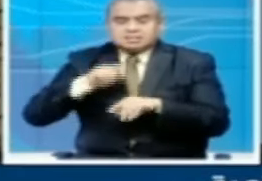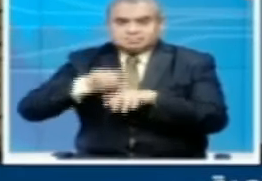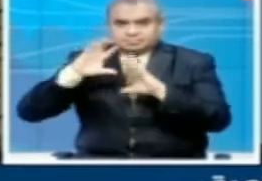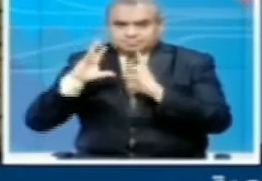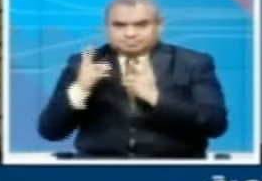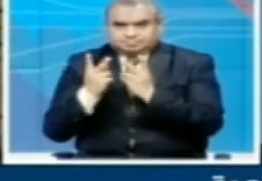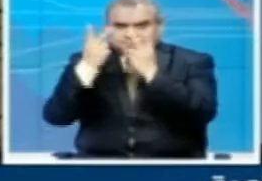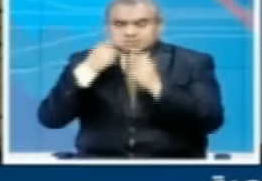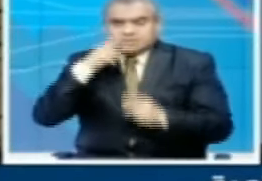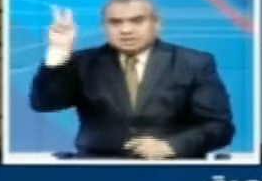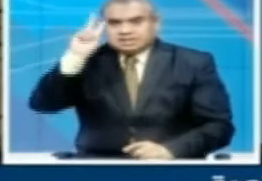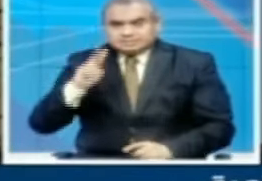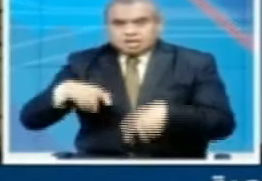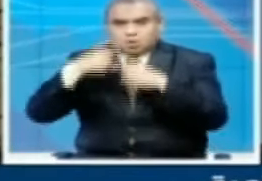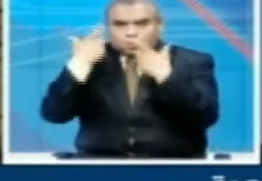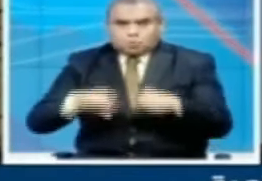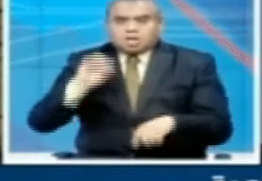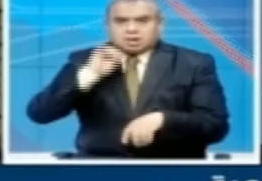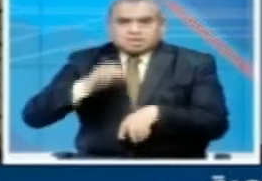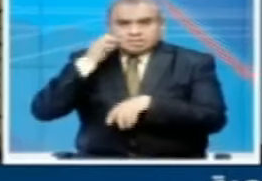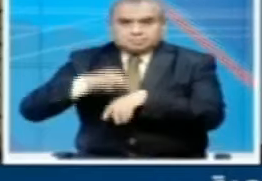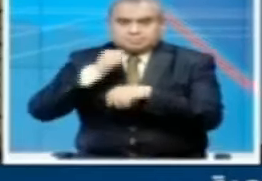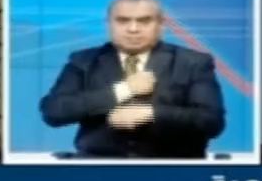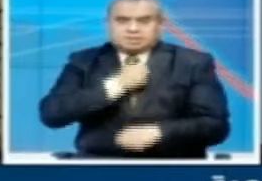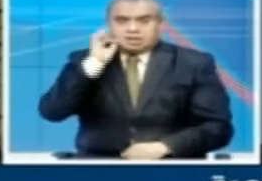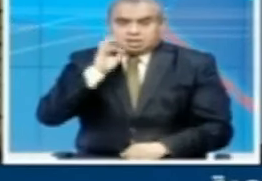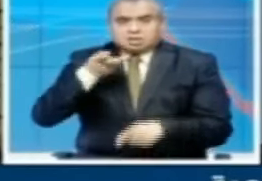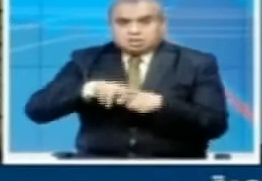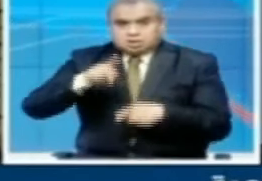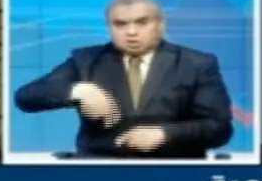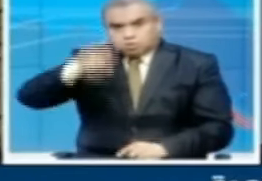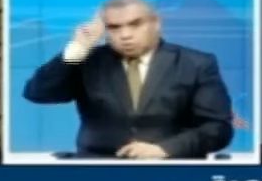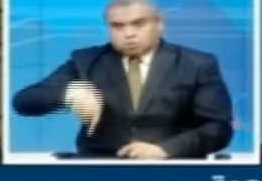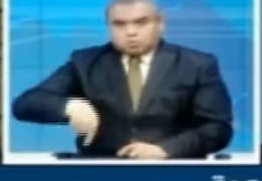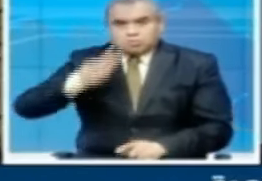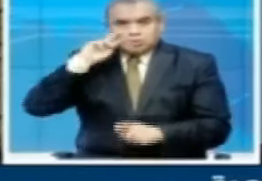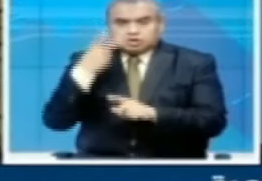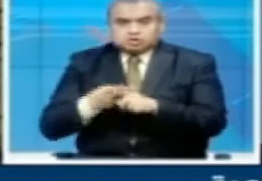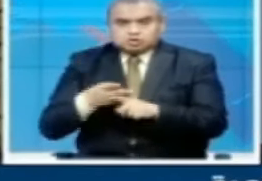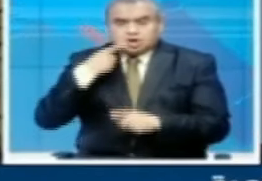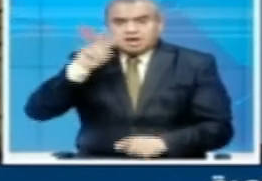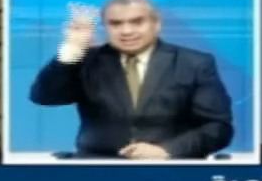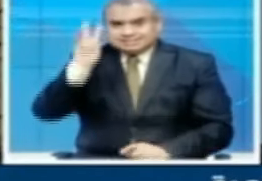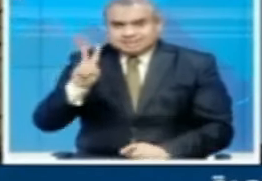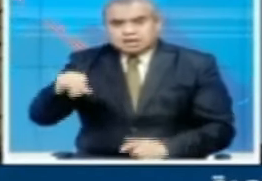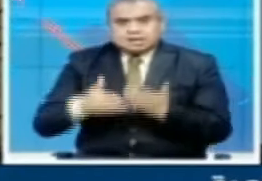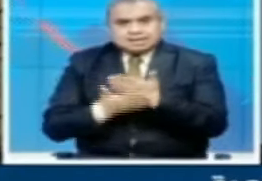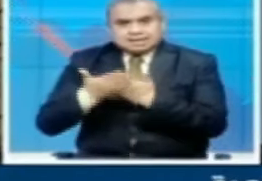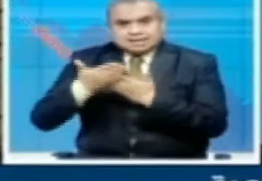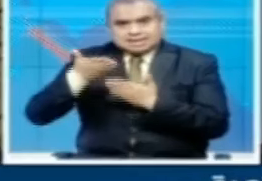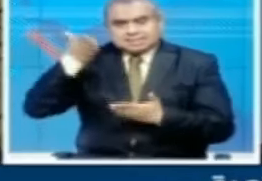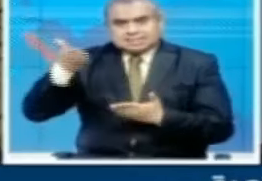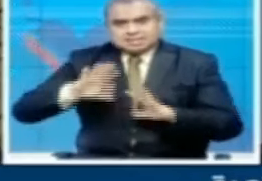هو واجب وطني مقدس أيضا. واليوم تشهد سيناء جهودا غير مسبوقة